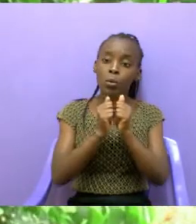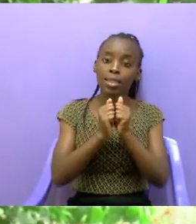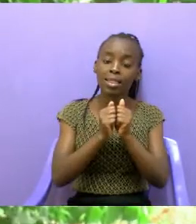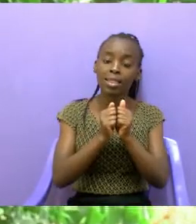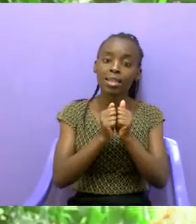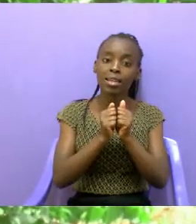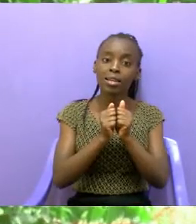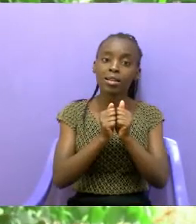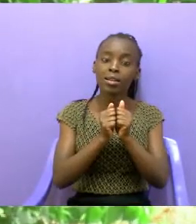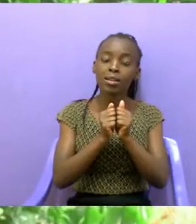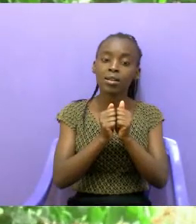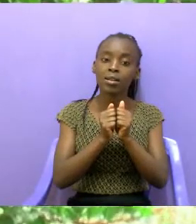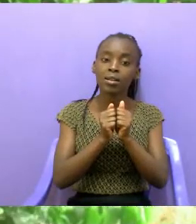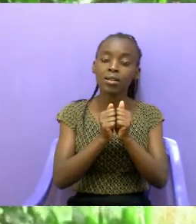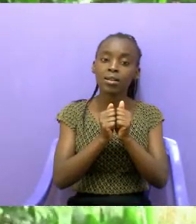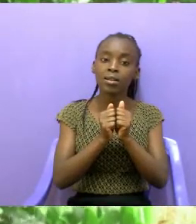na uhakika.